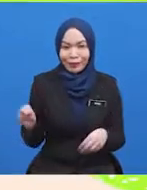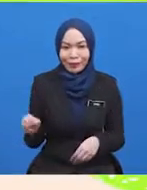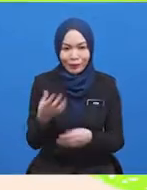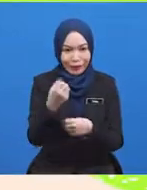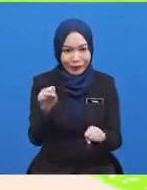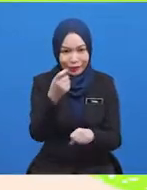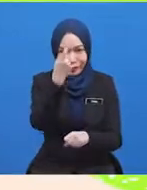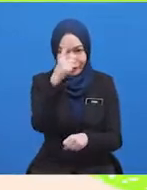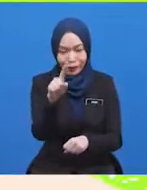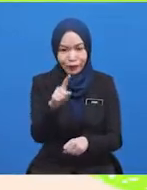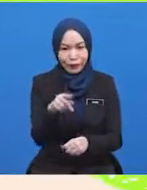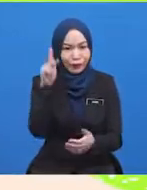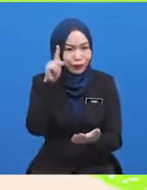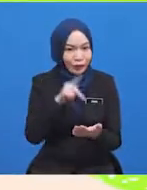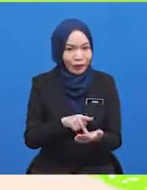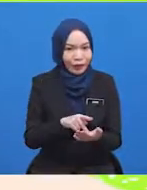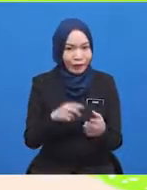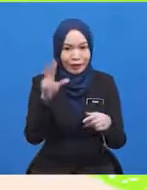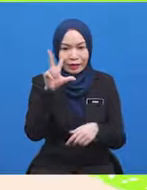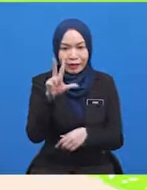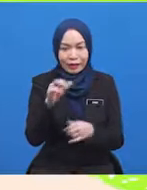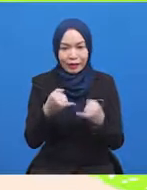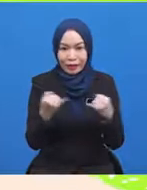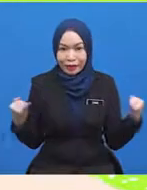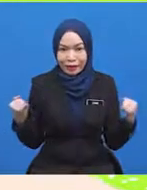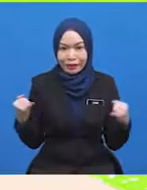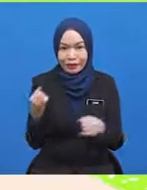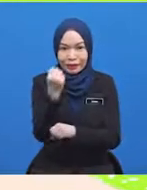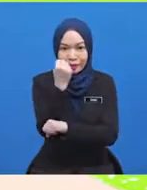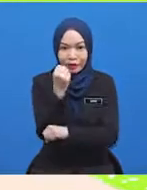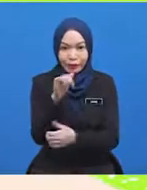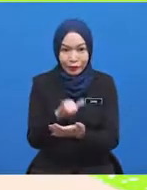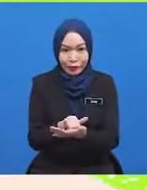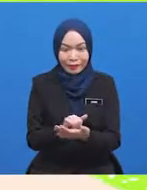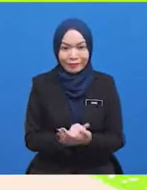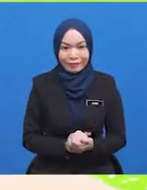mengenal pasti 3 jenis batuan berkenaan?